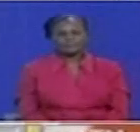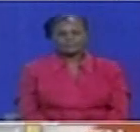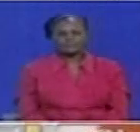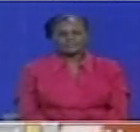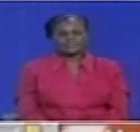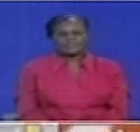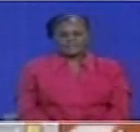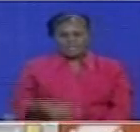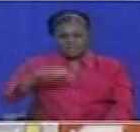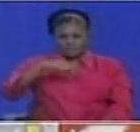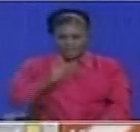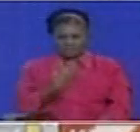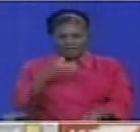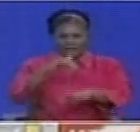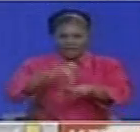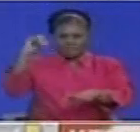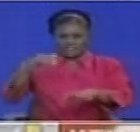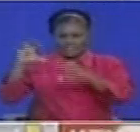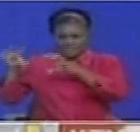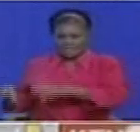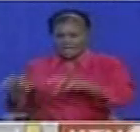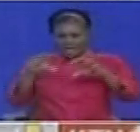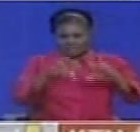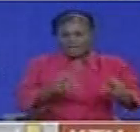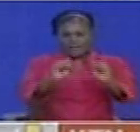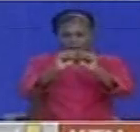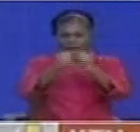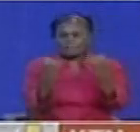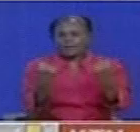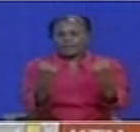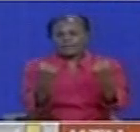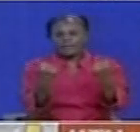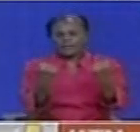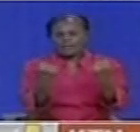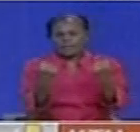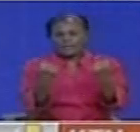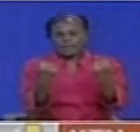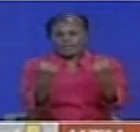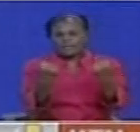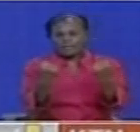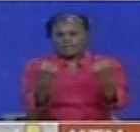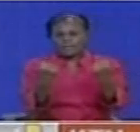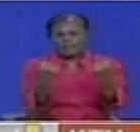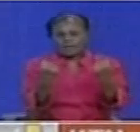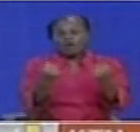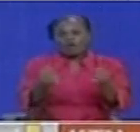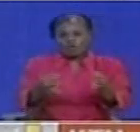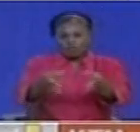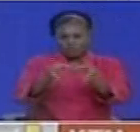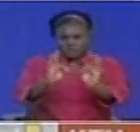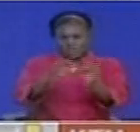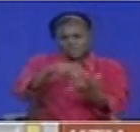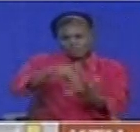Mimi ni mwadhiriwa wa mateso ambayo alikuwa yakitekelezwa na maafisa wa special